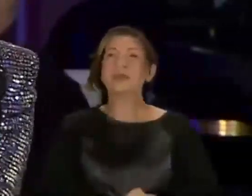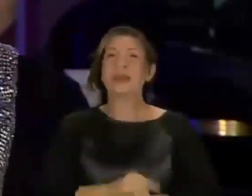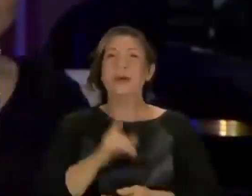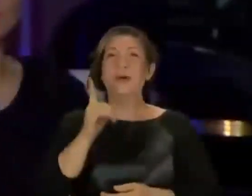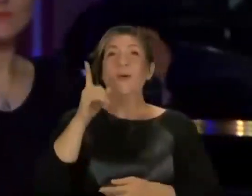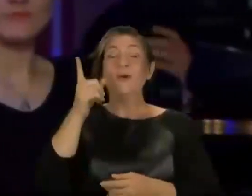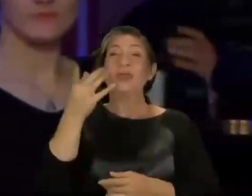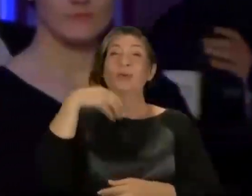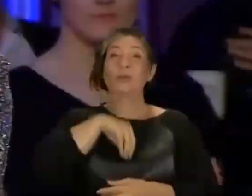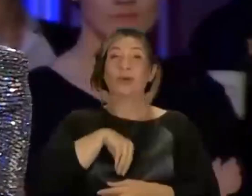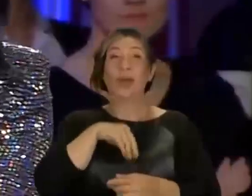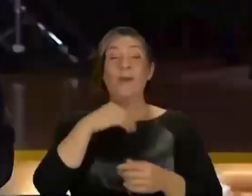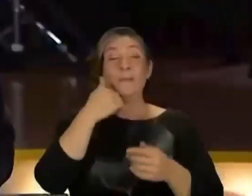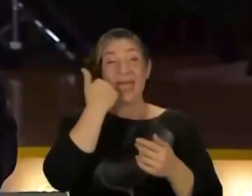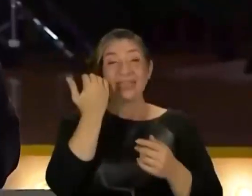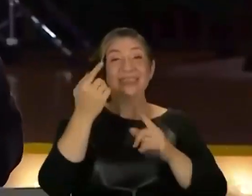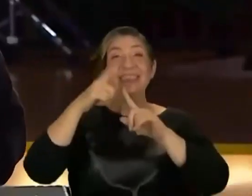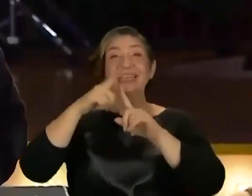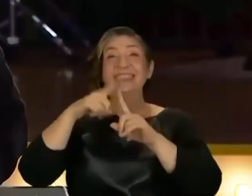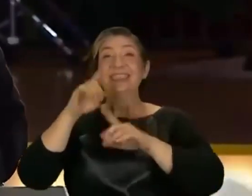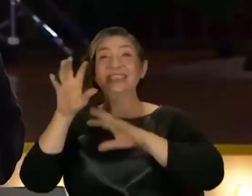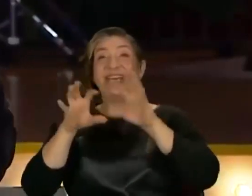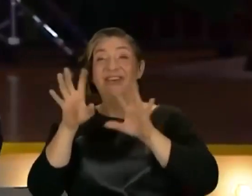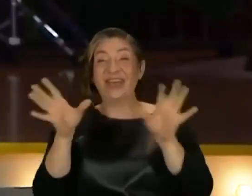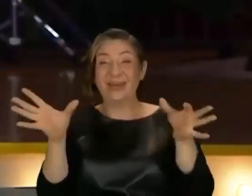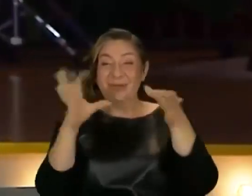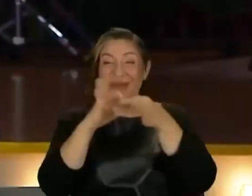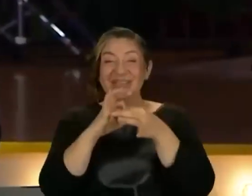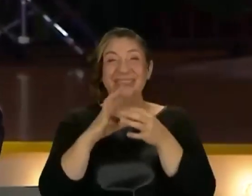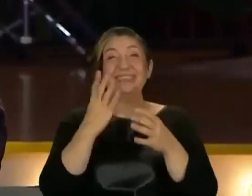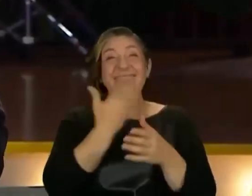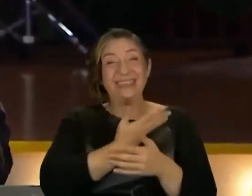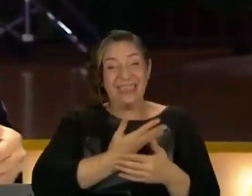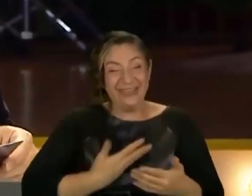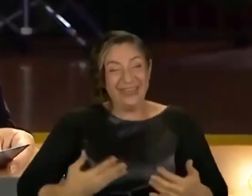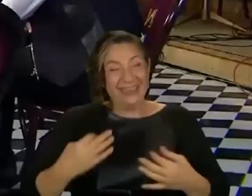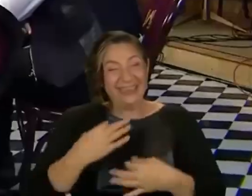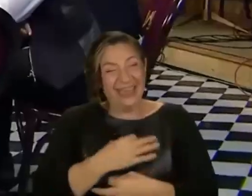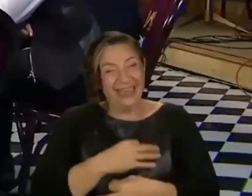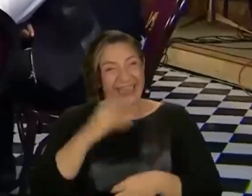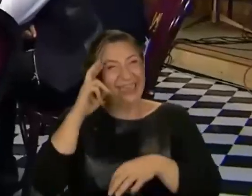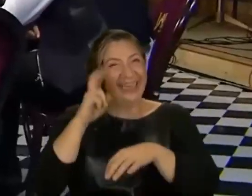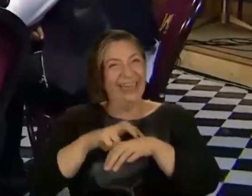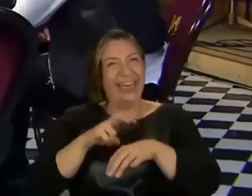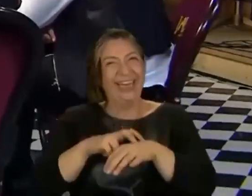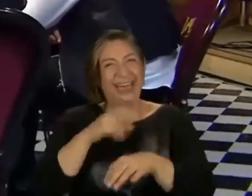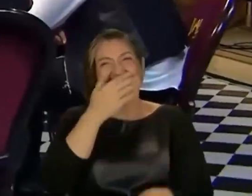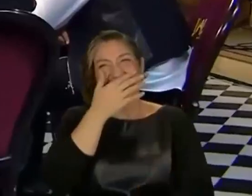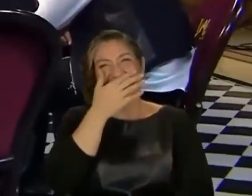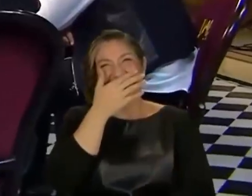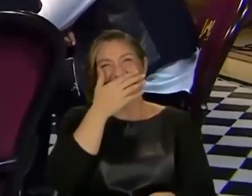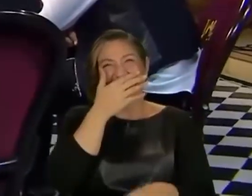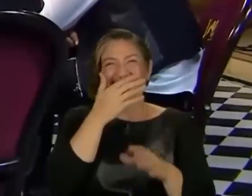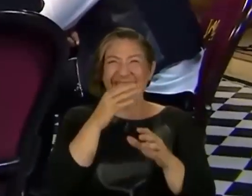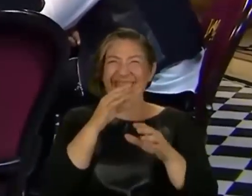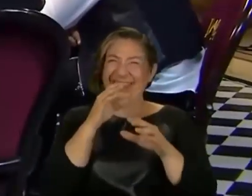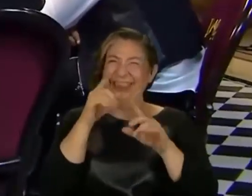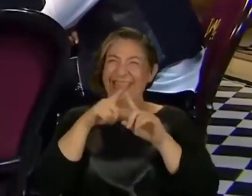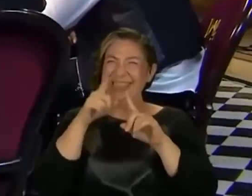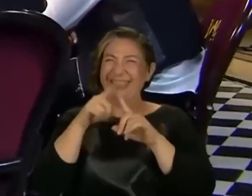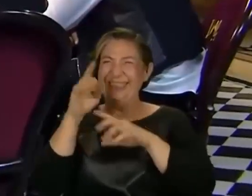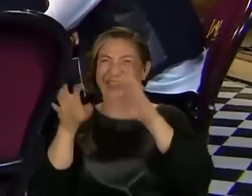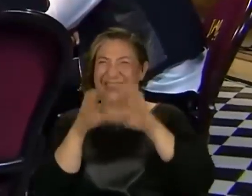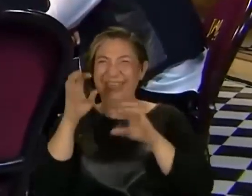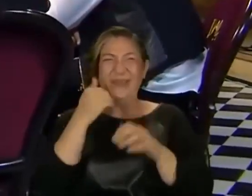Evet. O da yutuyor o yüzden. Beyazı ve Tanzanya canavarını saygıyla ve sevgiyle anıyoruz bu programımızda. Hem Tanzanya canavarına hem Beyaz